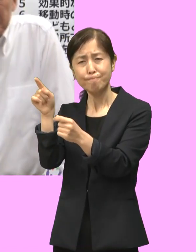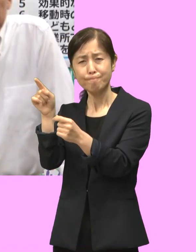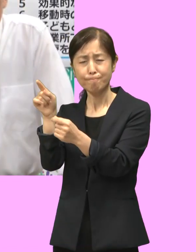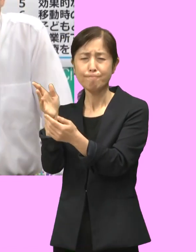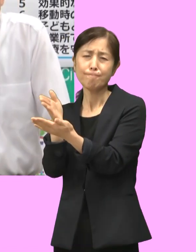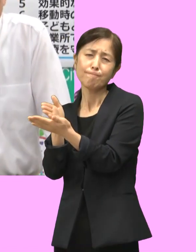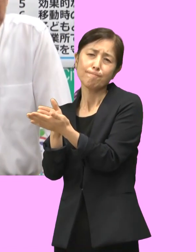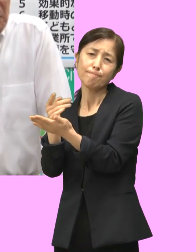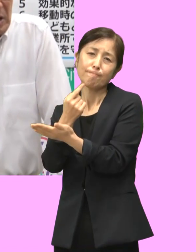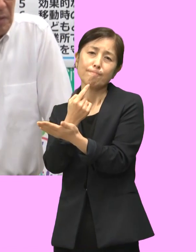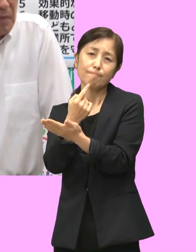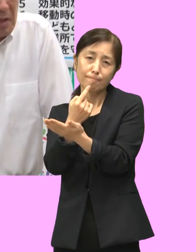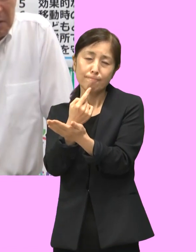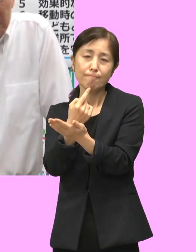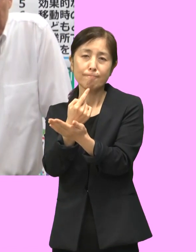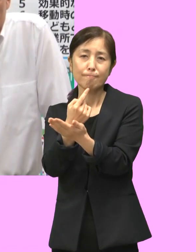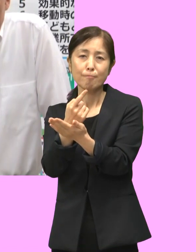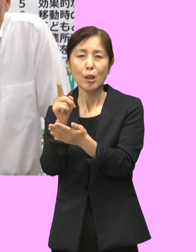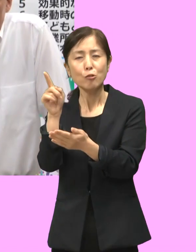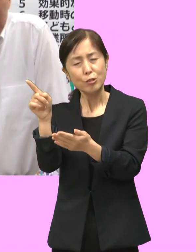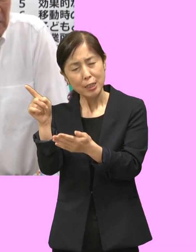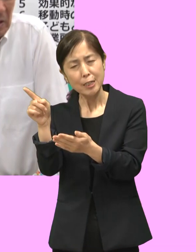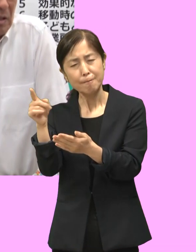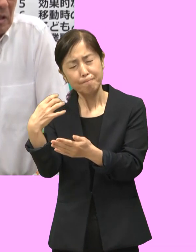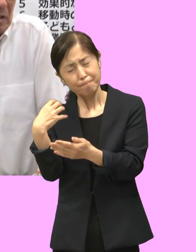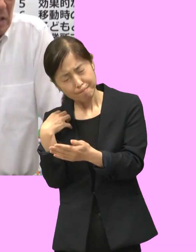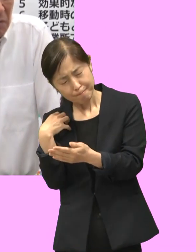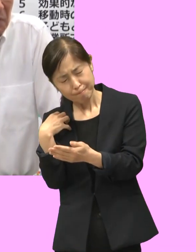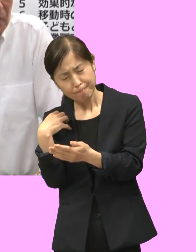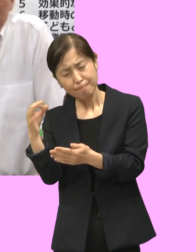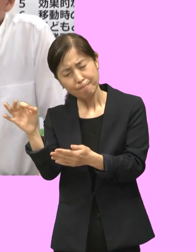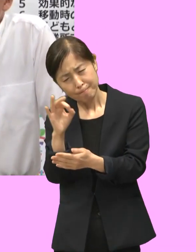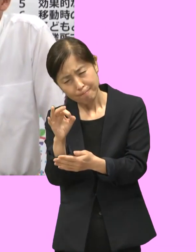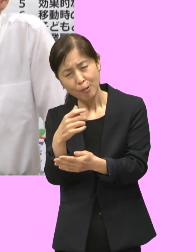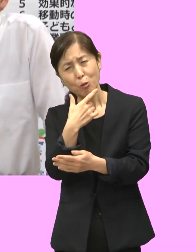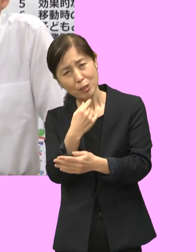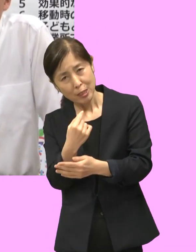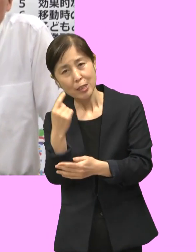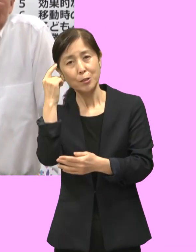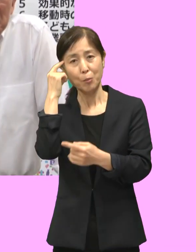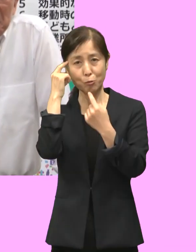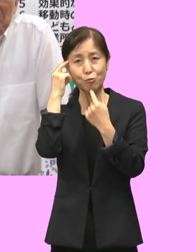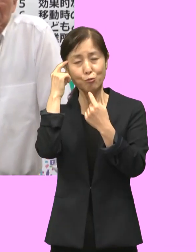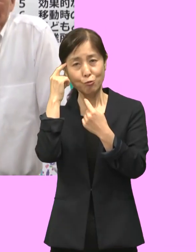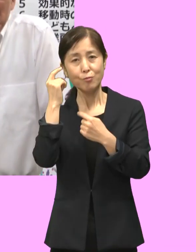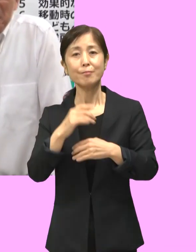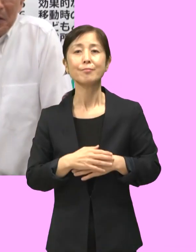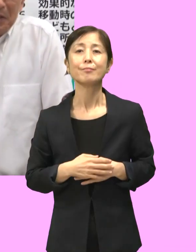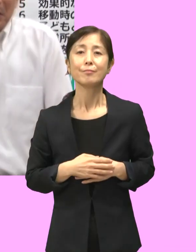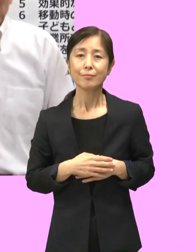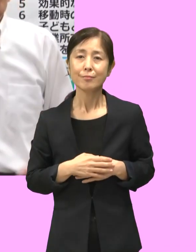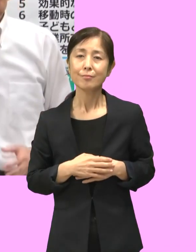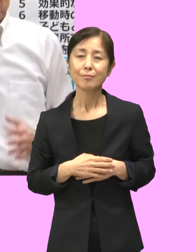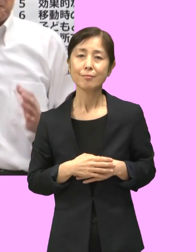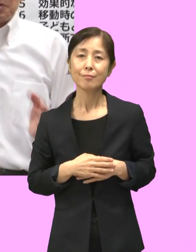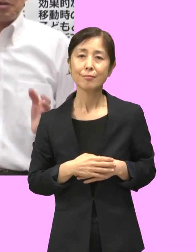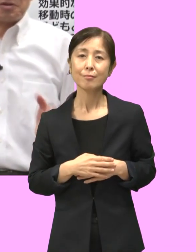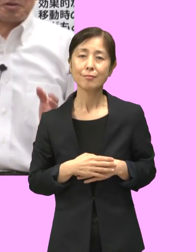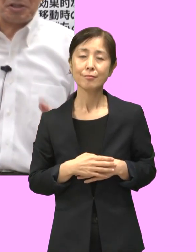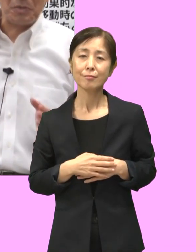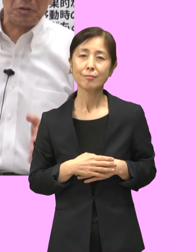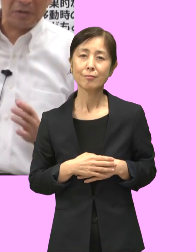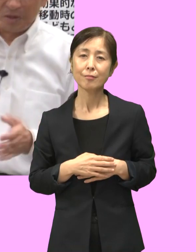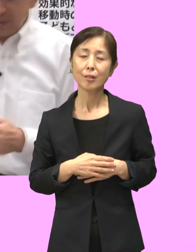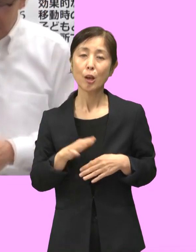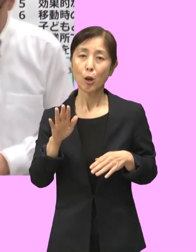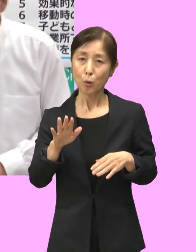。まあ、それはなんとか国でやっていただけたらなというふうには思っておりますが、まあ、そういった